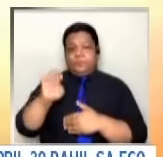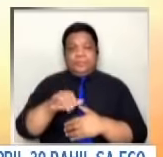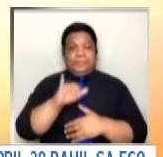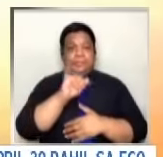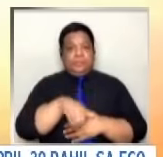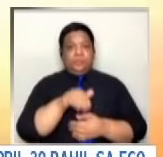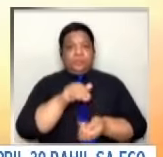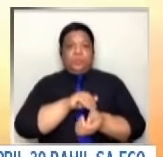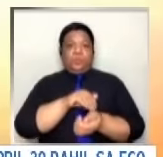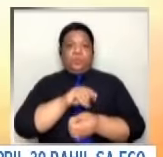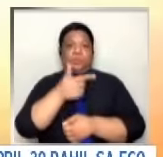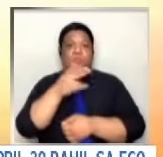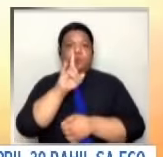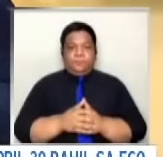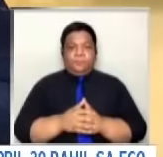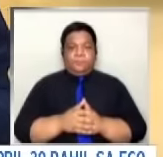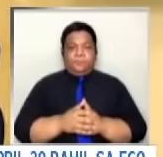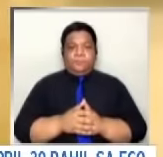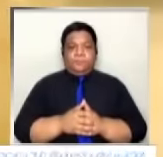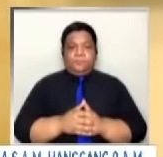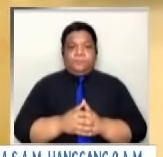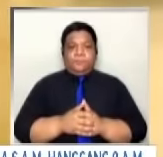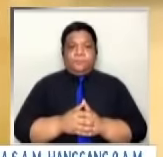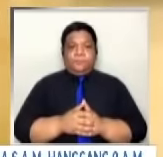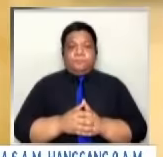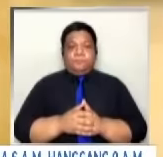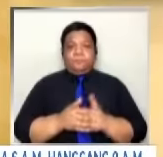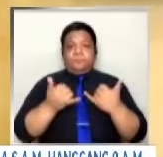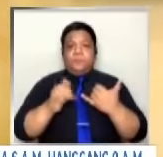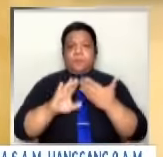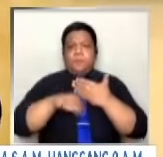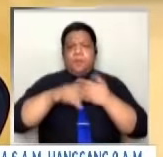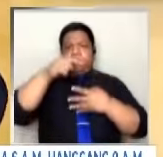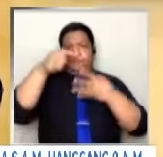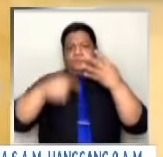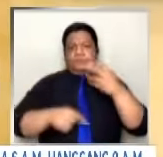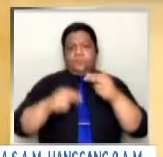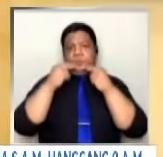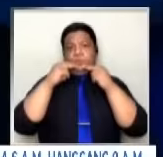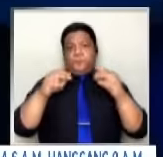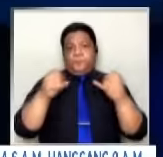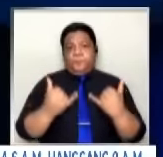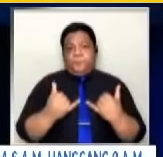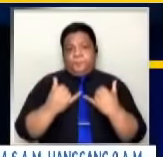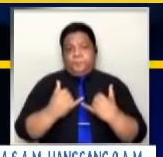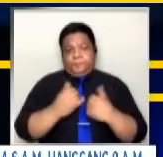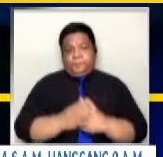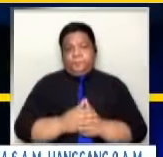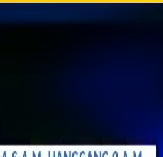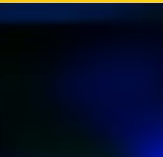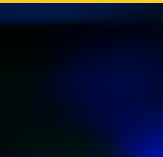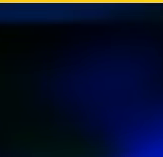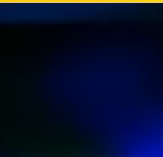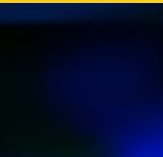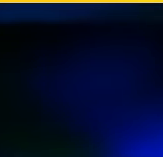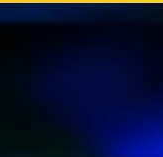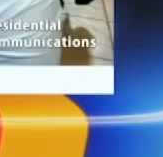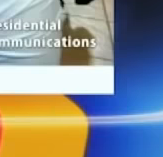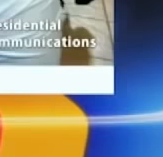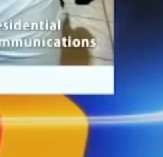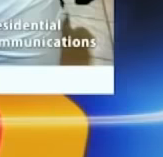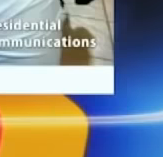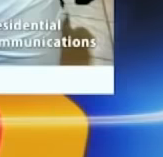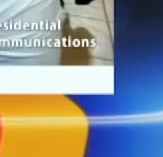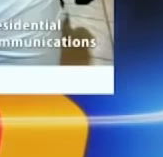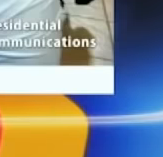David mula po naman sa Octa Research Group. Balikan natin ang malaking balita ngayong araw. Pangulong Duterte, inaprubahan na ang